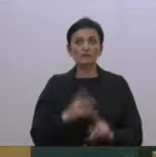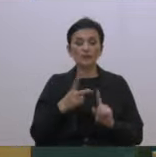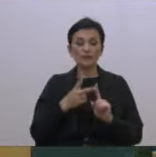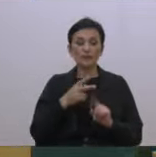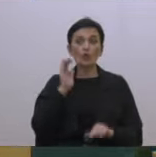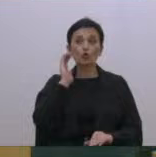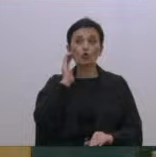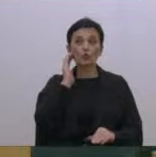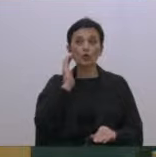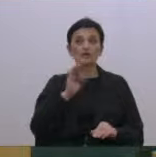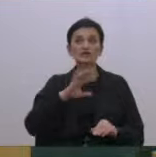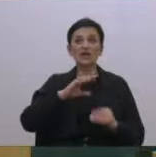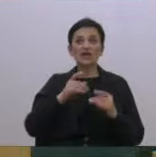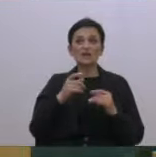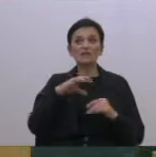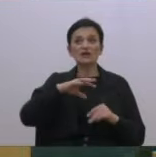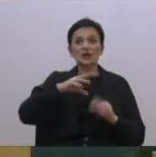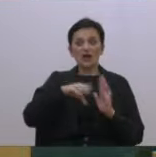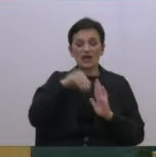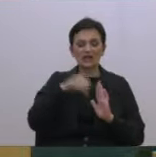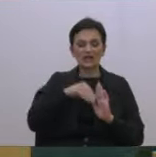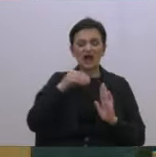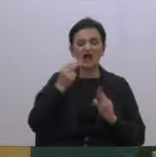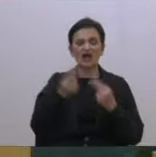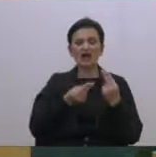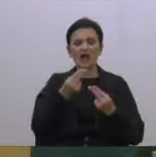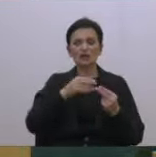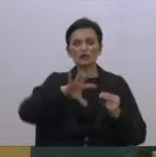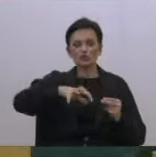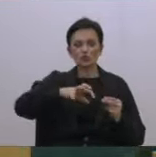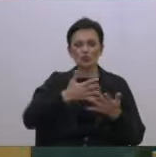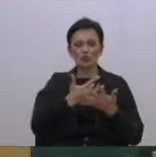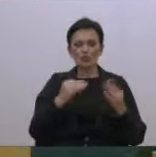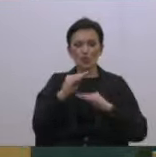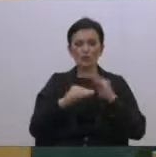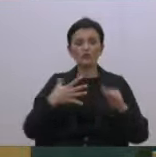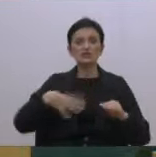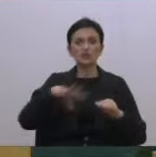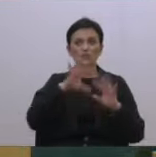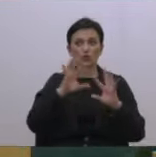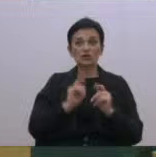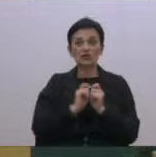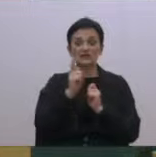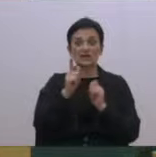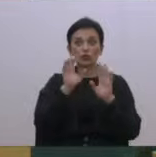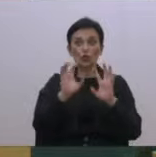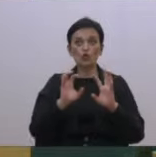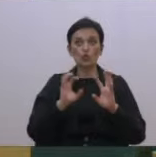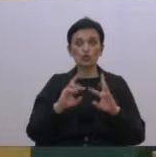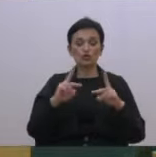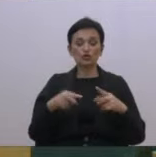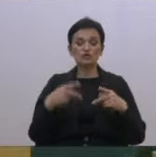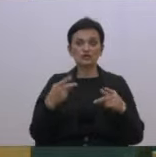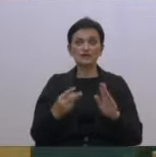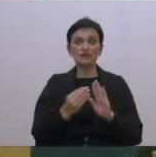მოსმენით წარმოგიდეთ ლატარიების აზარტული და მომგებიანი თამაშობების მოწყობის შესახებ საქართველოს კანონში და საქართველოს საგადასახადო კოდექსში